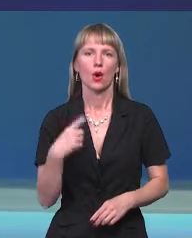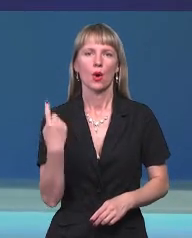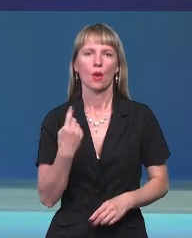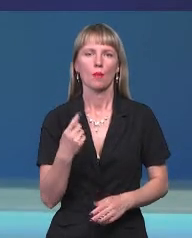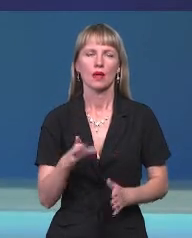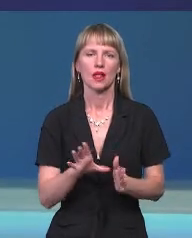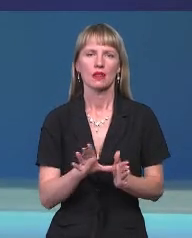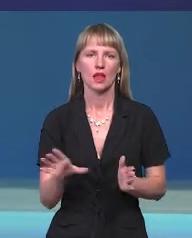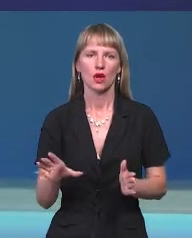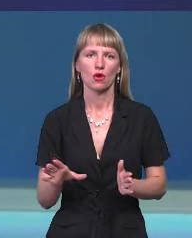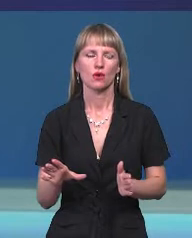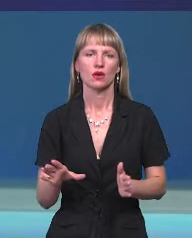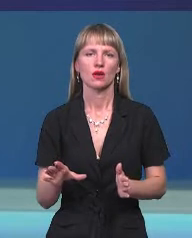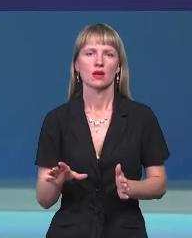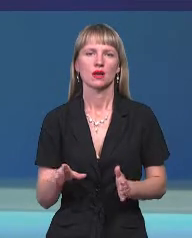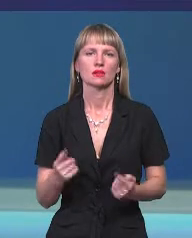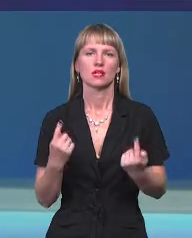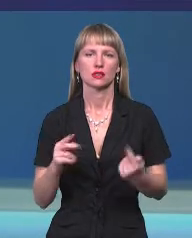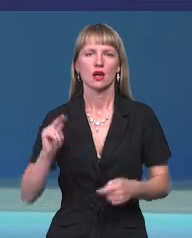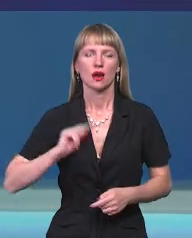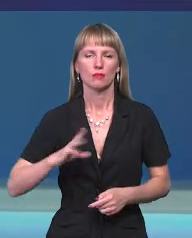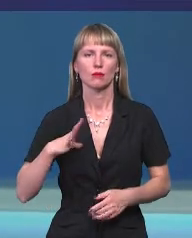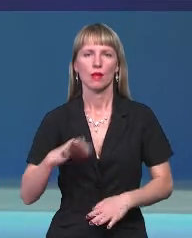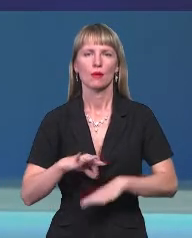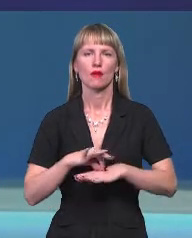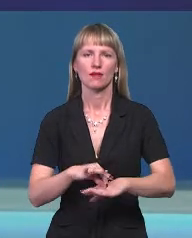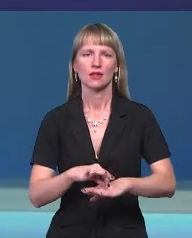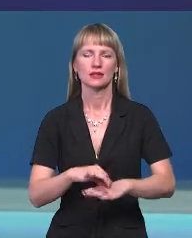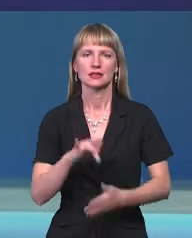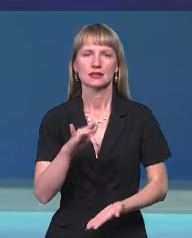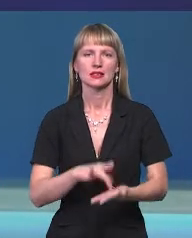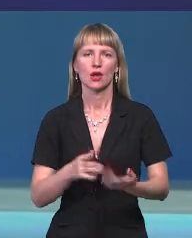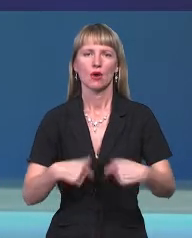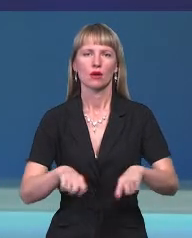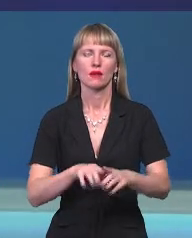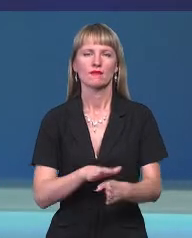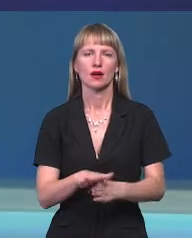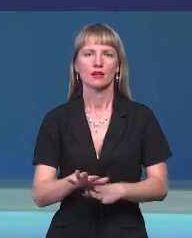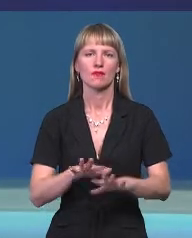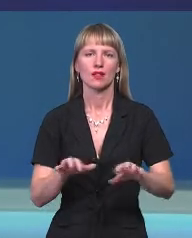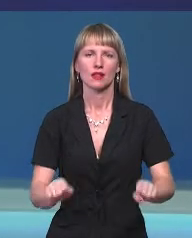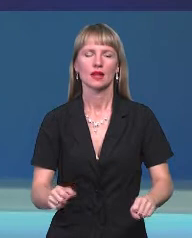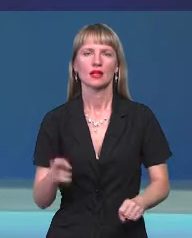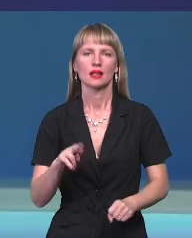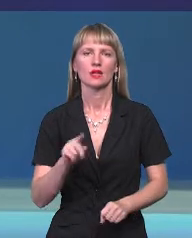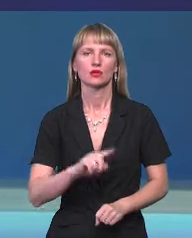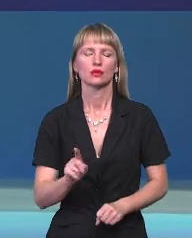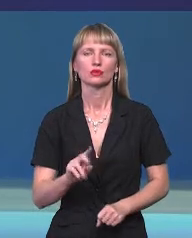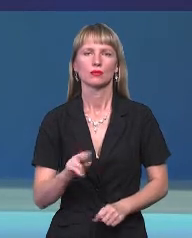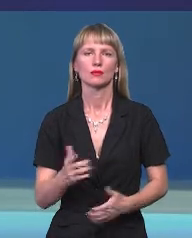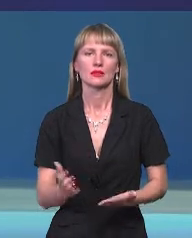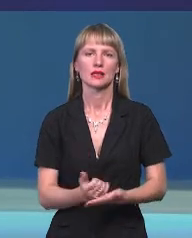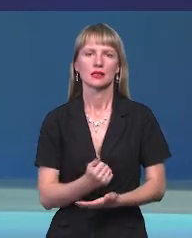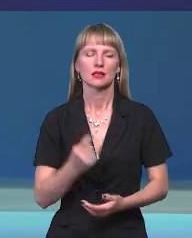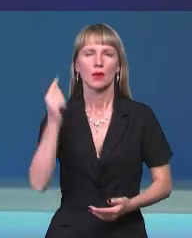«Обленерго». Значна робота була проведена з центральними органами виконавчої влади для того, щоб